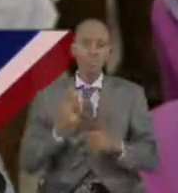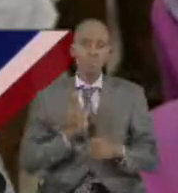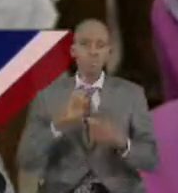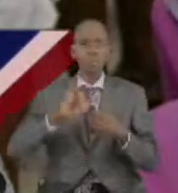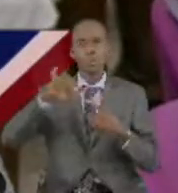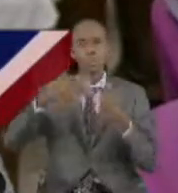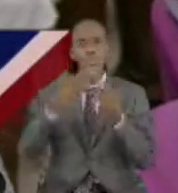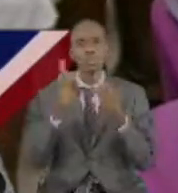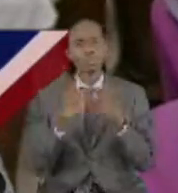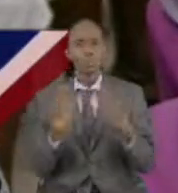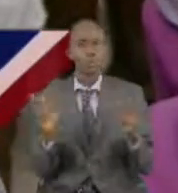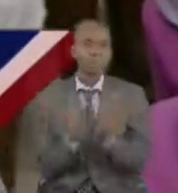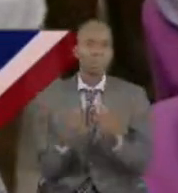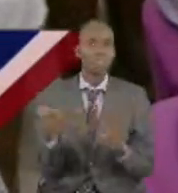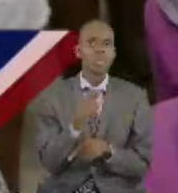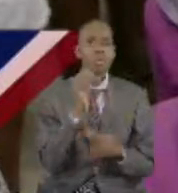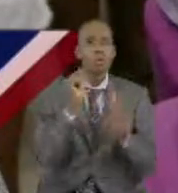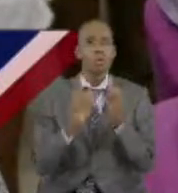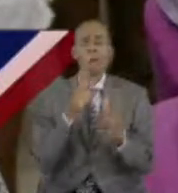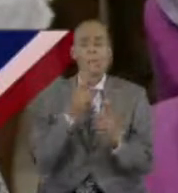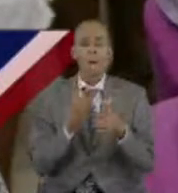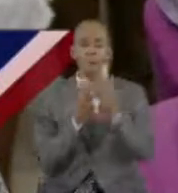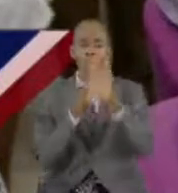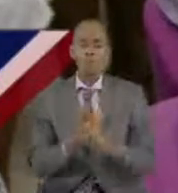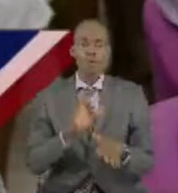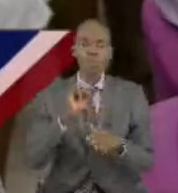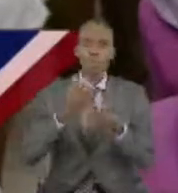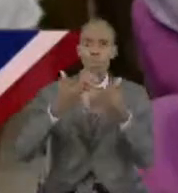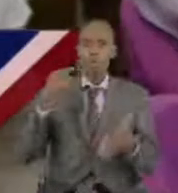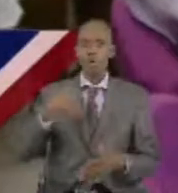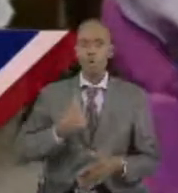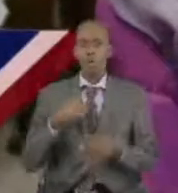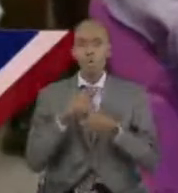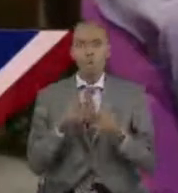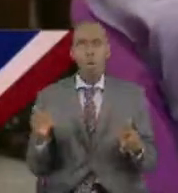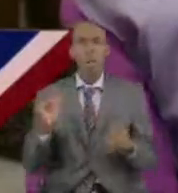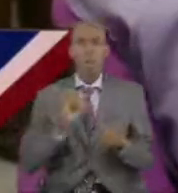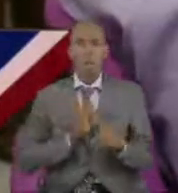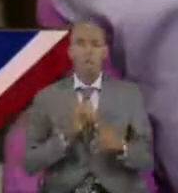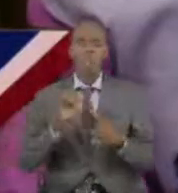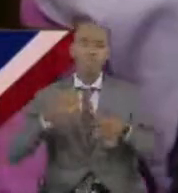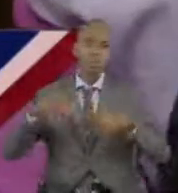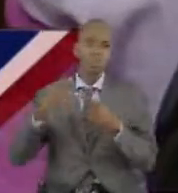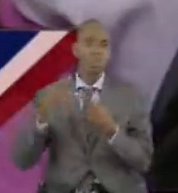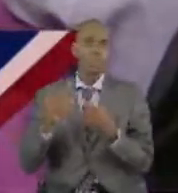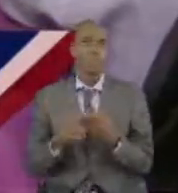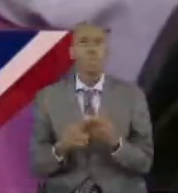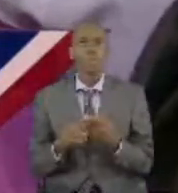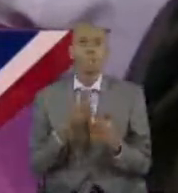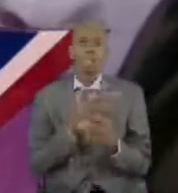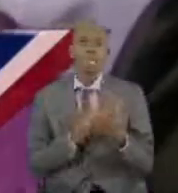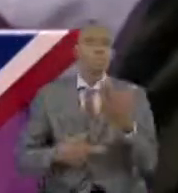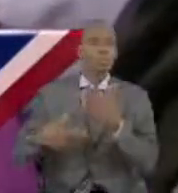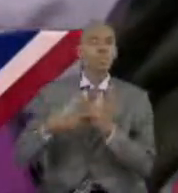Jérusalem vers ceux qui furent apôtres avant moi, mais je partis pour l'Arabie. Puis